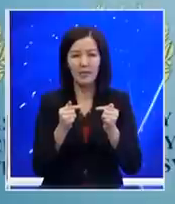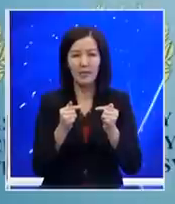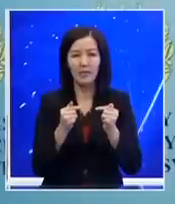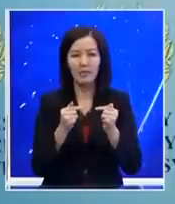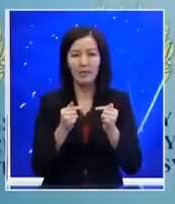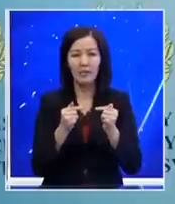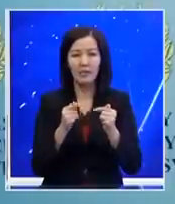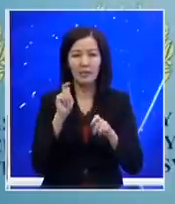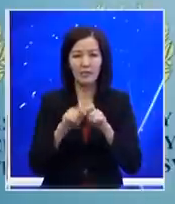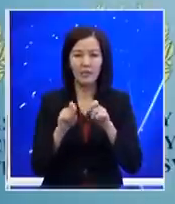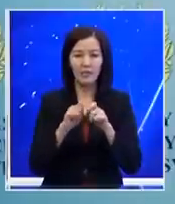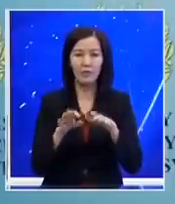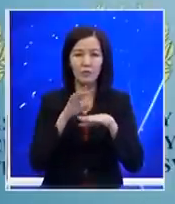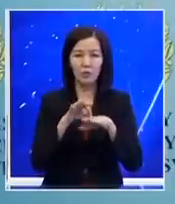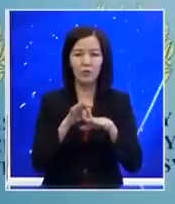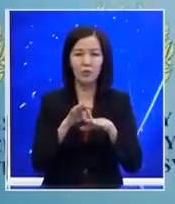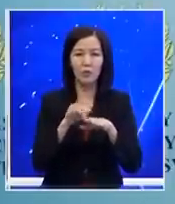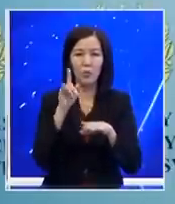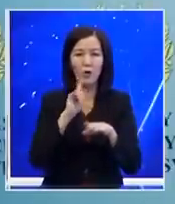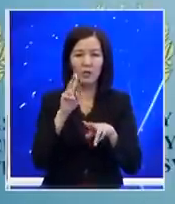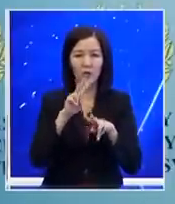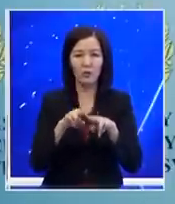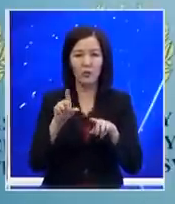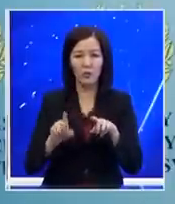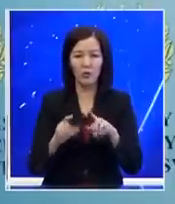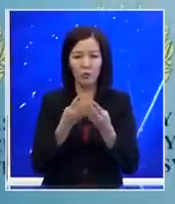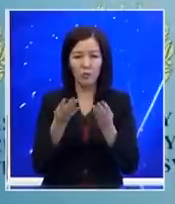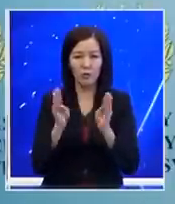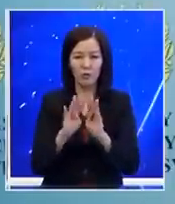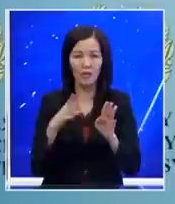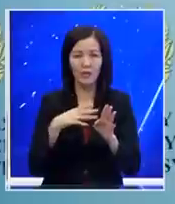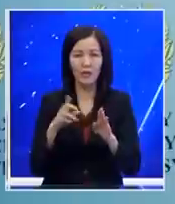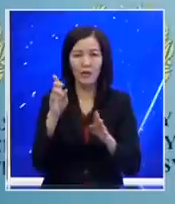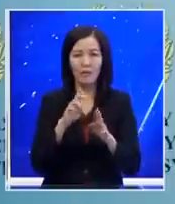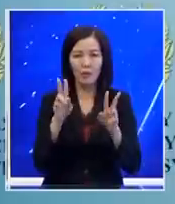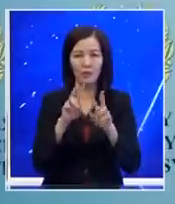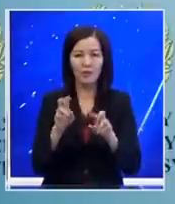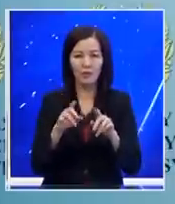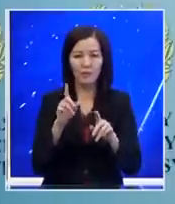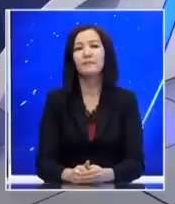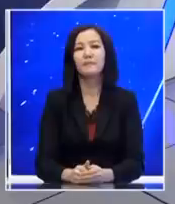баптарына сәйкес тергелу үстінде күдікті уақытша ұстау абақтысына оқшауланды. Сот биологиялық сараптама